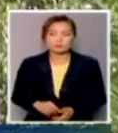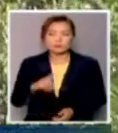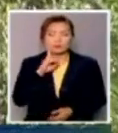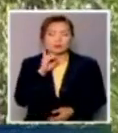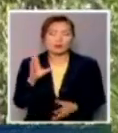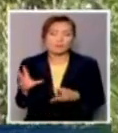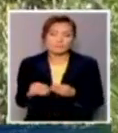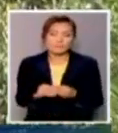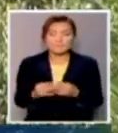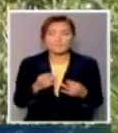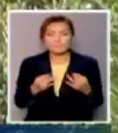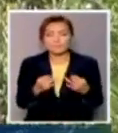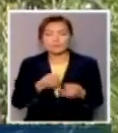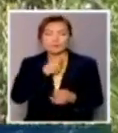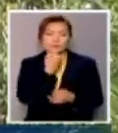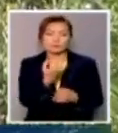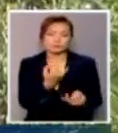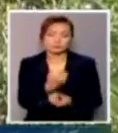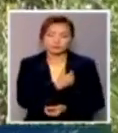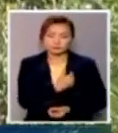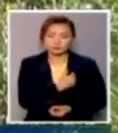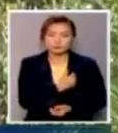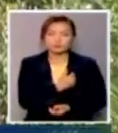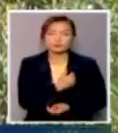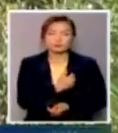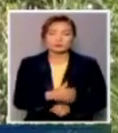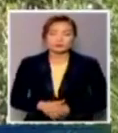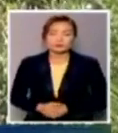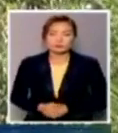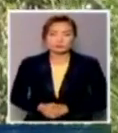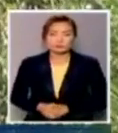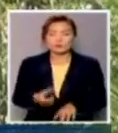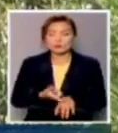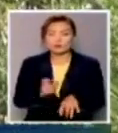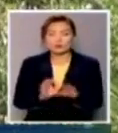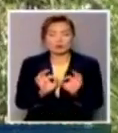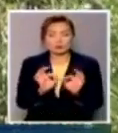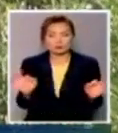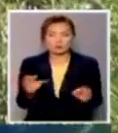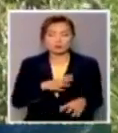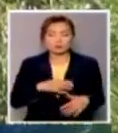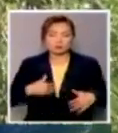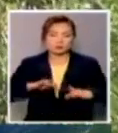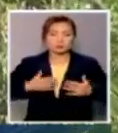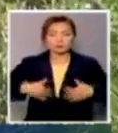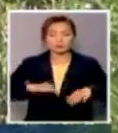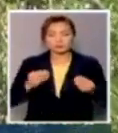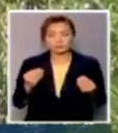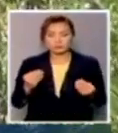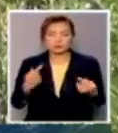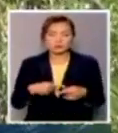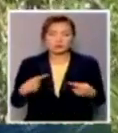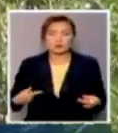болып сұхбаттасуға келген болатынбыз. Сұхбат барысы өте керемет өтті. Өнегелі